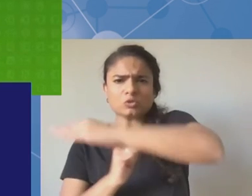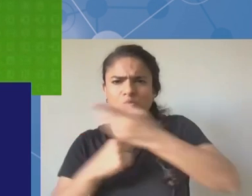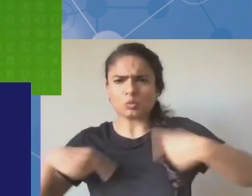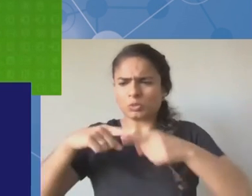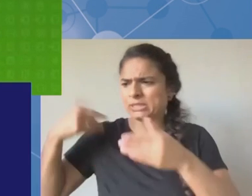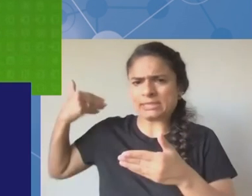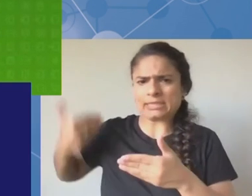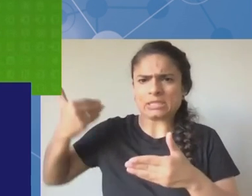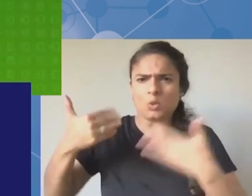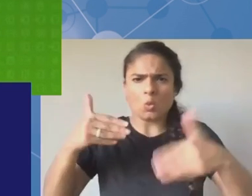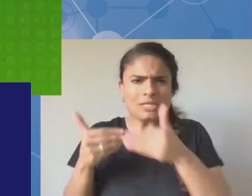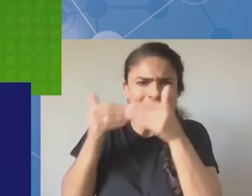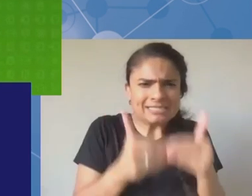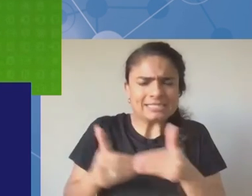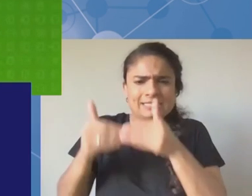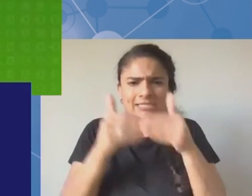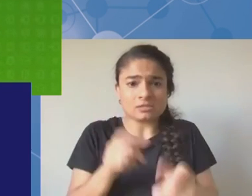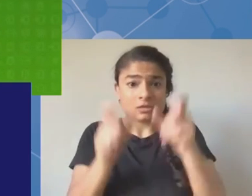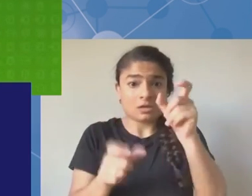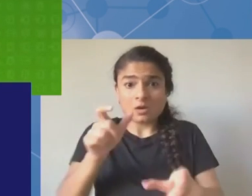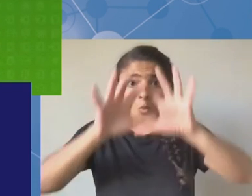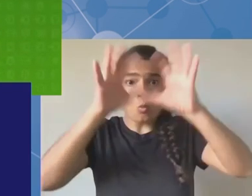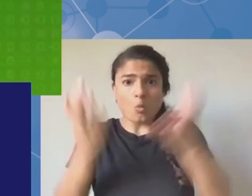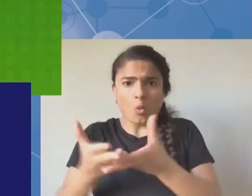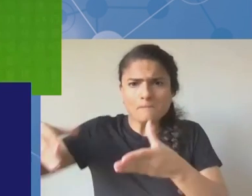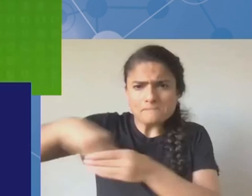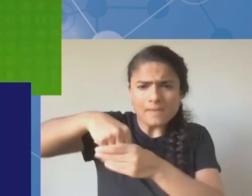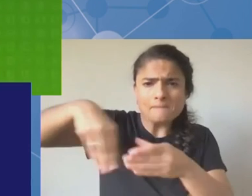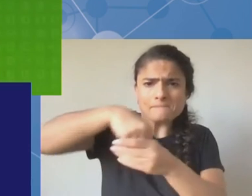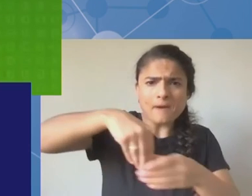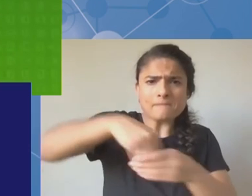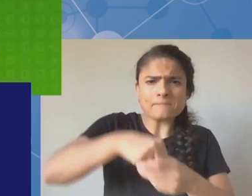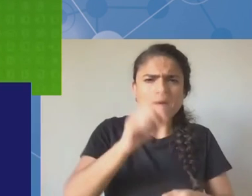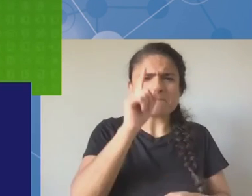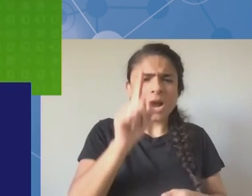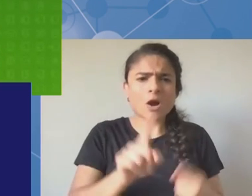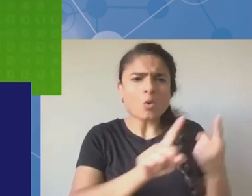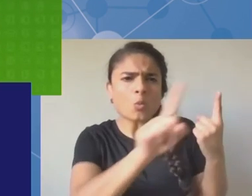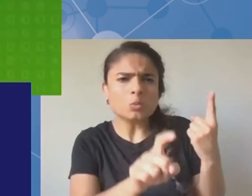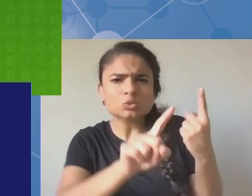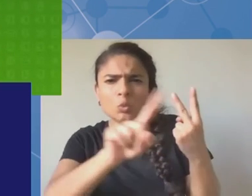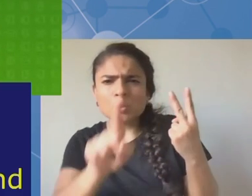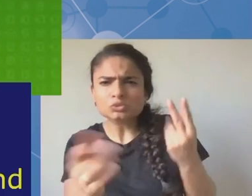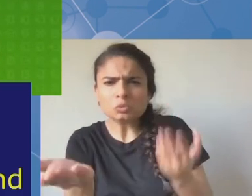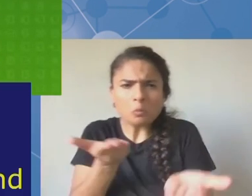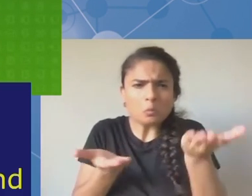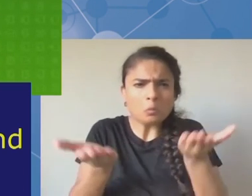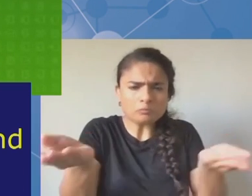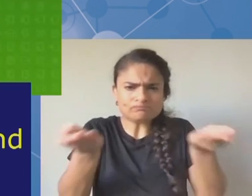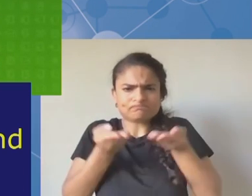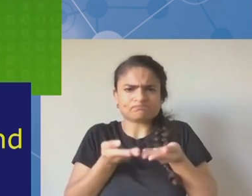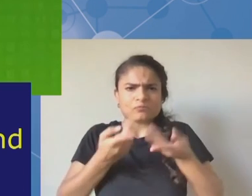открытым, инклюзивным, свободным, и мы хотели бы как можно больше лиц в это вовлекать, к